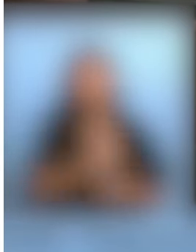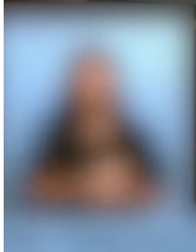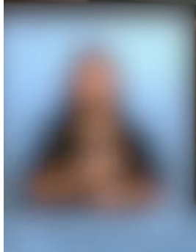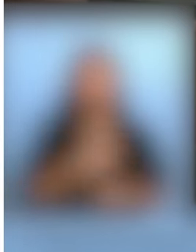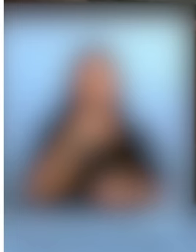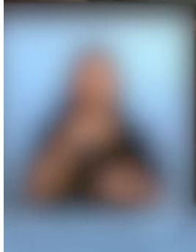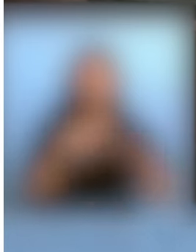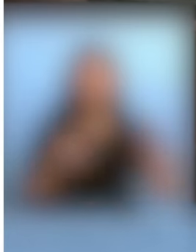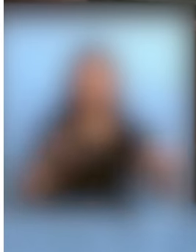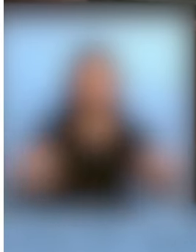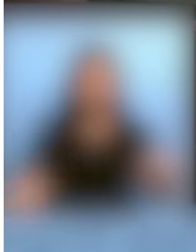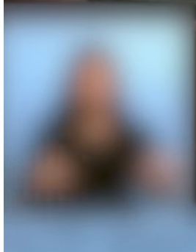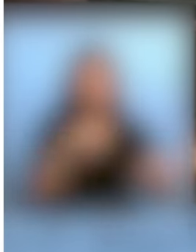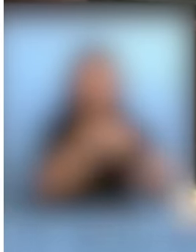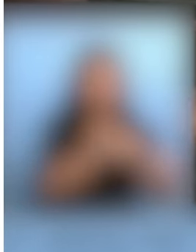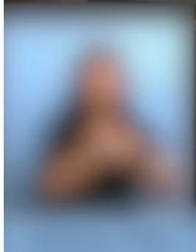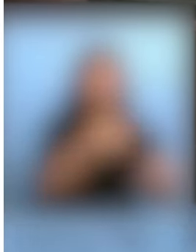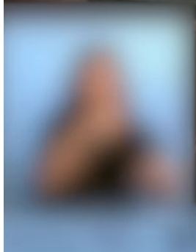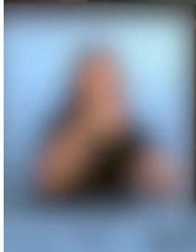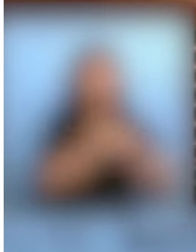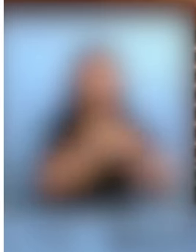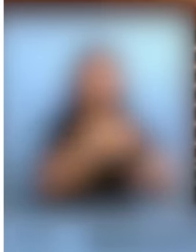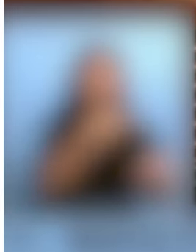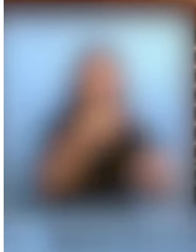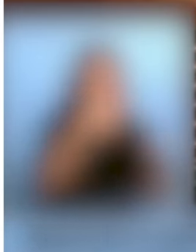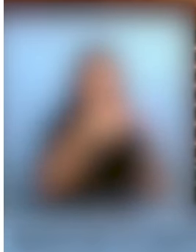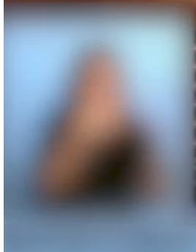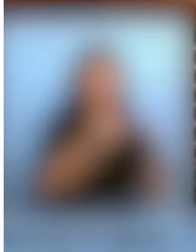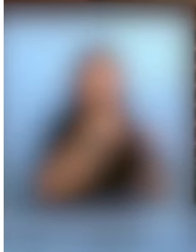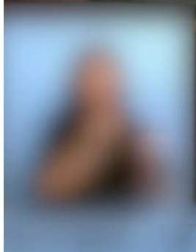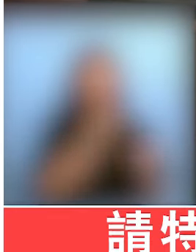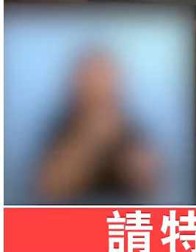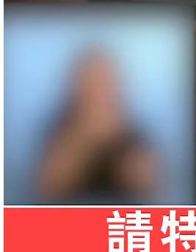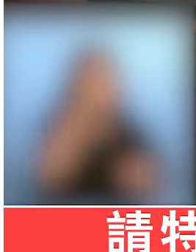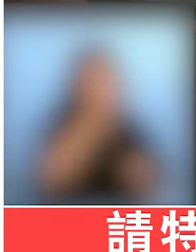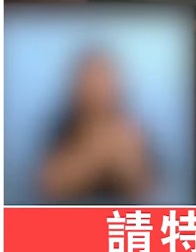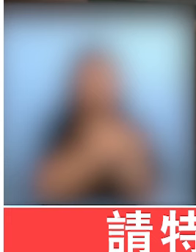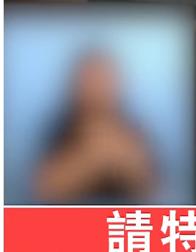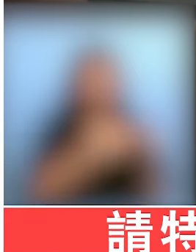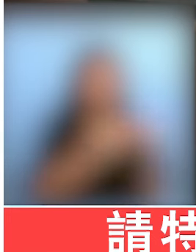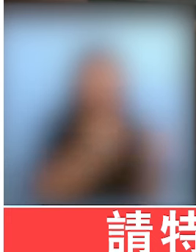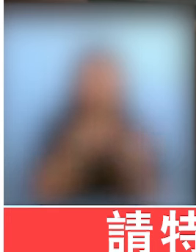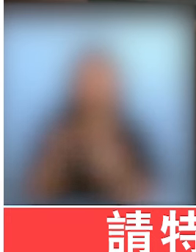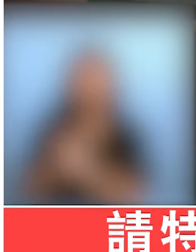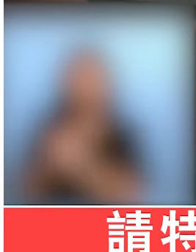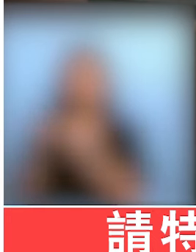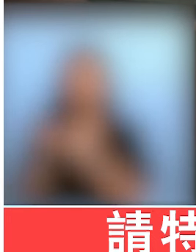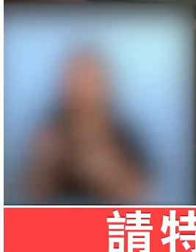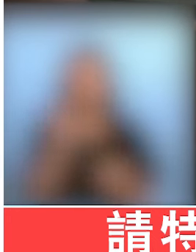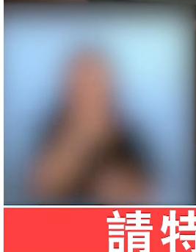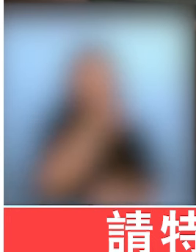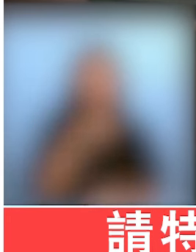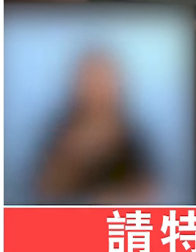是兩邊局長 公務員事務局還是保安局都已經說了很久，我都希望特首可以盡快有個清晰的指